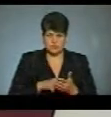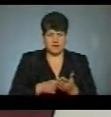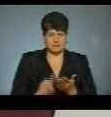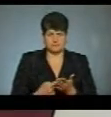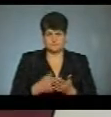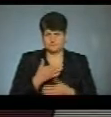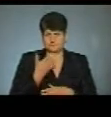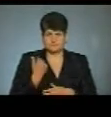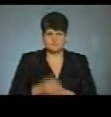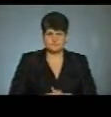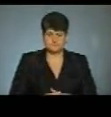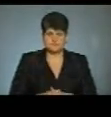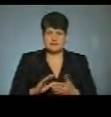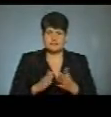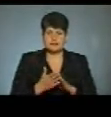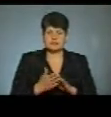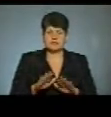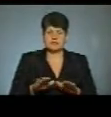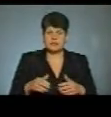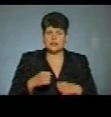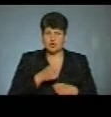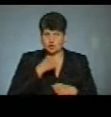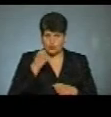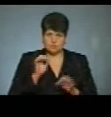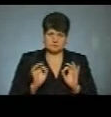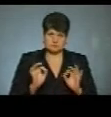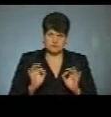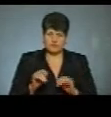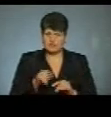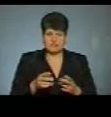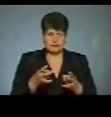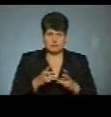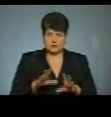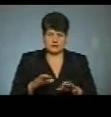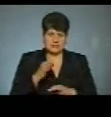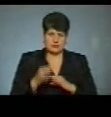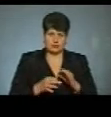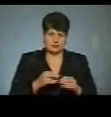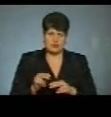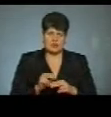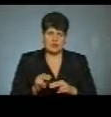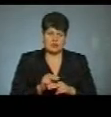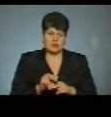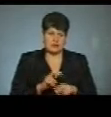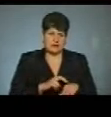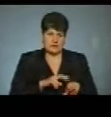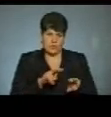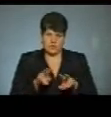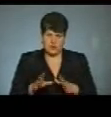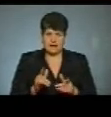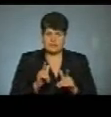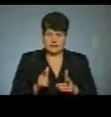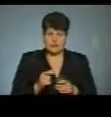підтвердилась. Стан дітей і дорослих на час виписки задовільний. Вони не потребують цілодобового лікарського нагляду. Але,